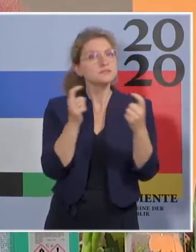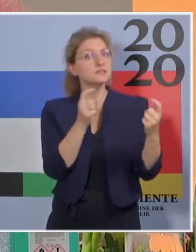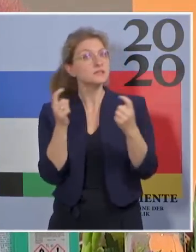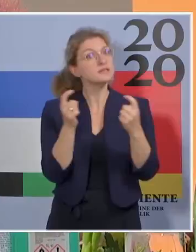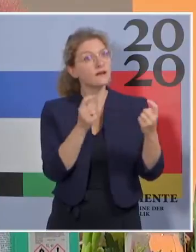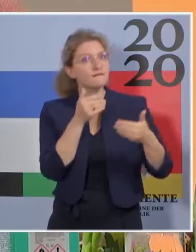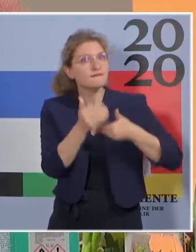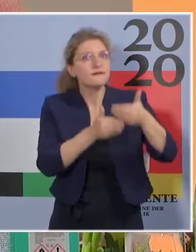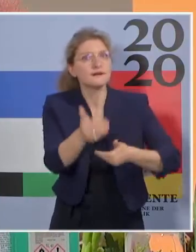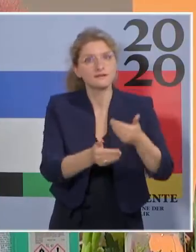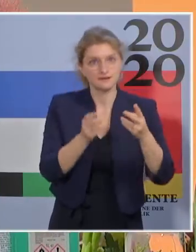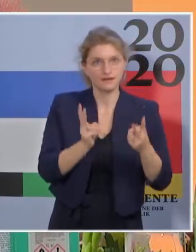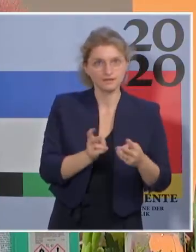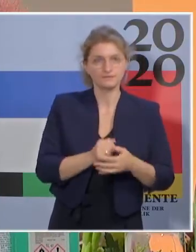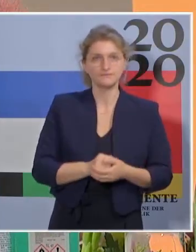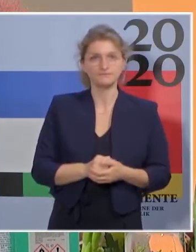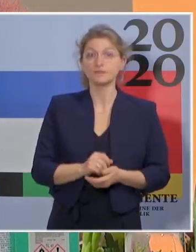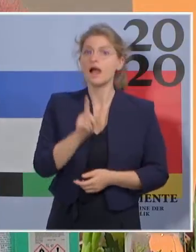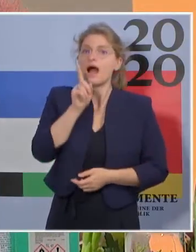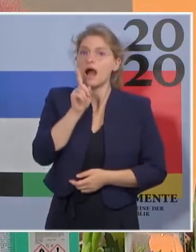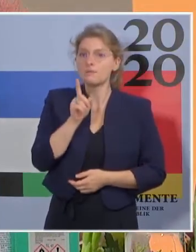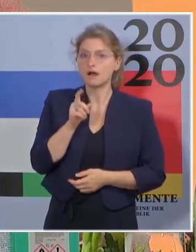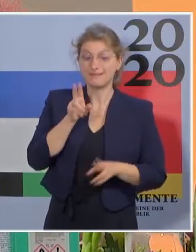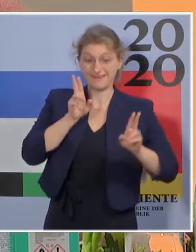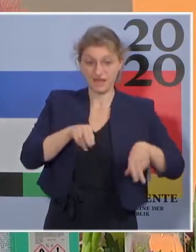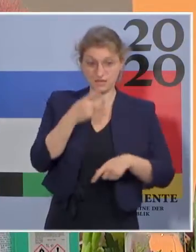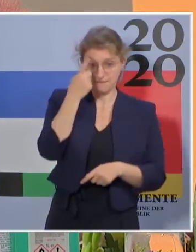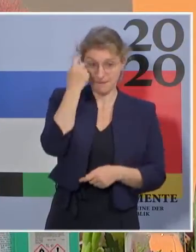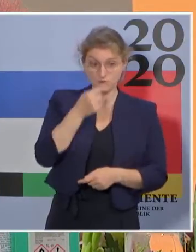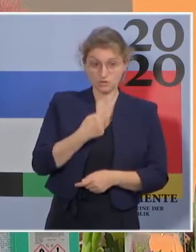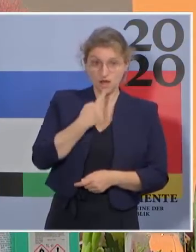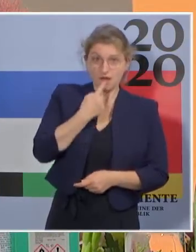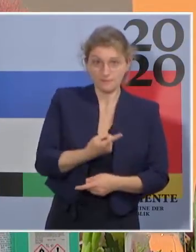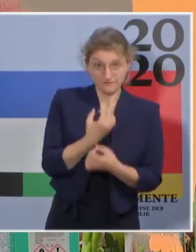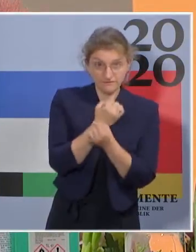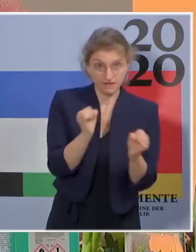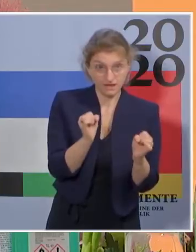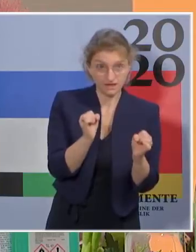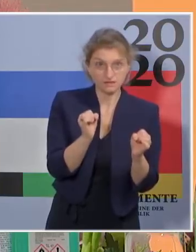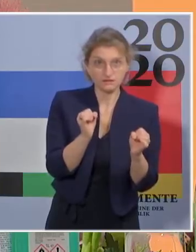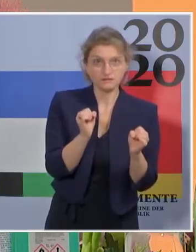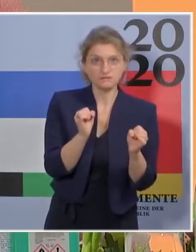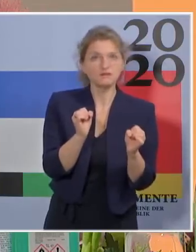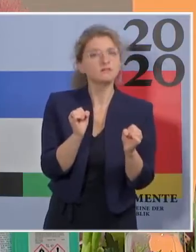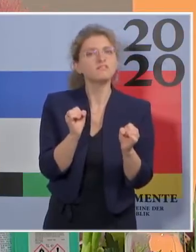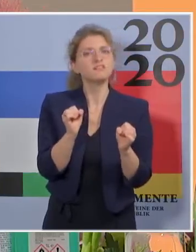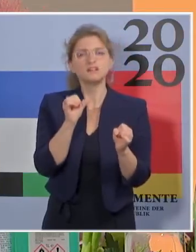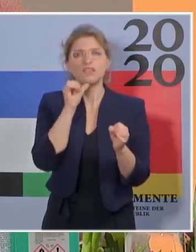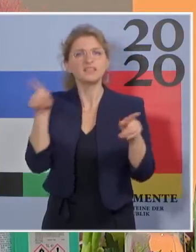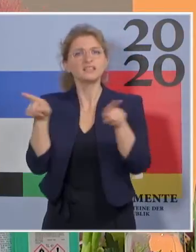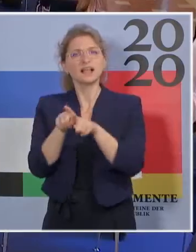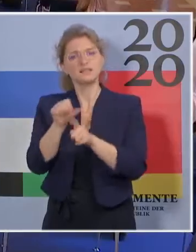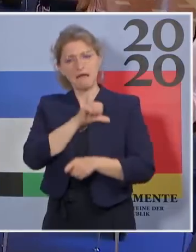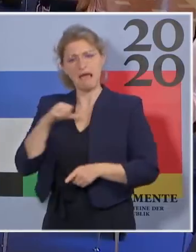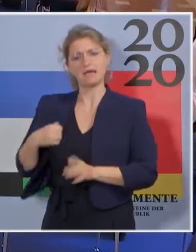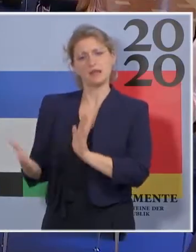voranzutreiben. Aber das Recht auf Meinungsäußerungsfreiheit begründet nicht das Recht auf eigene Fakten.